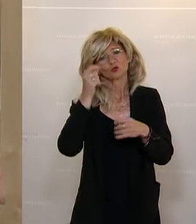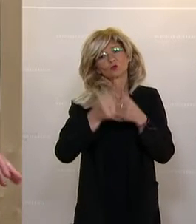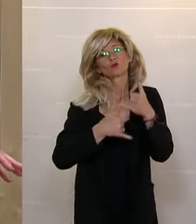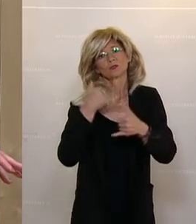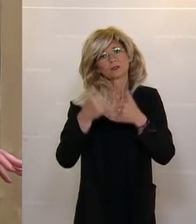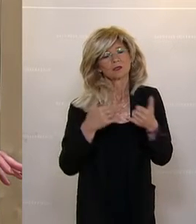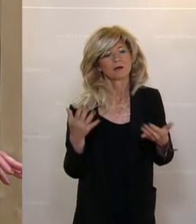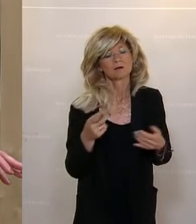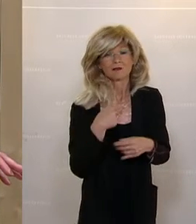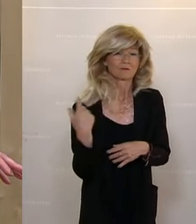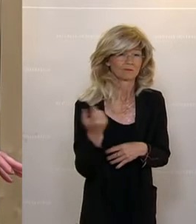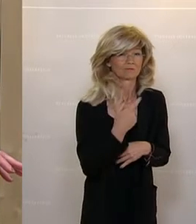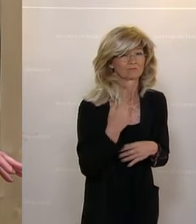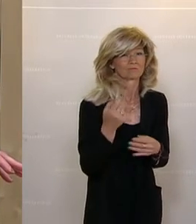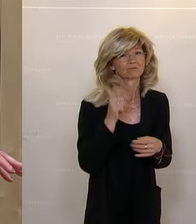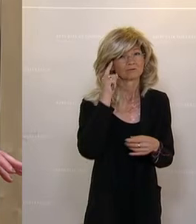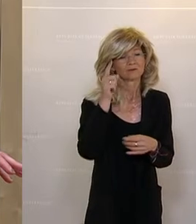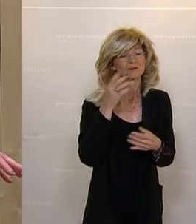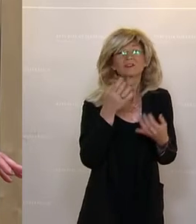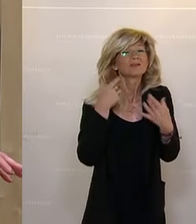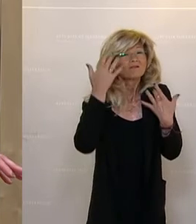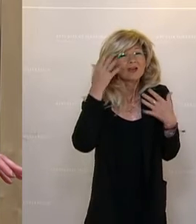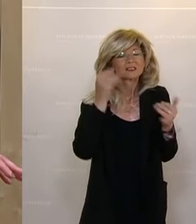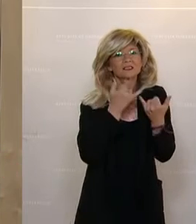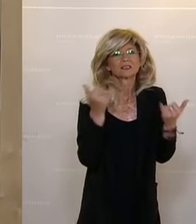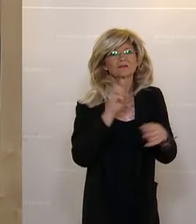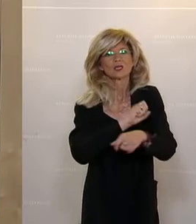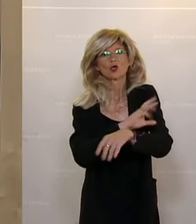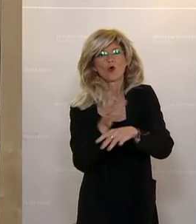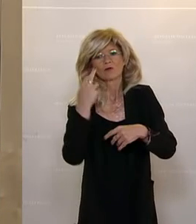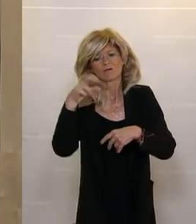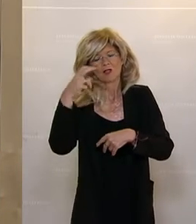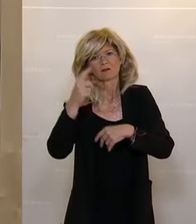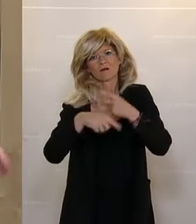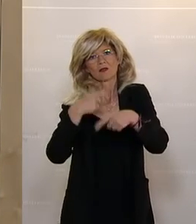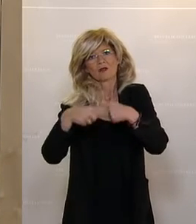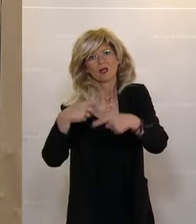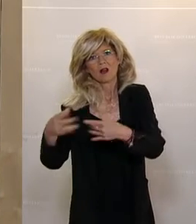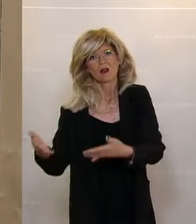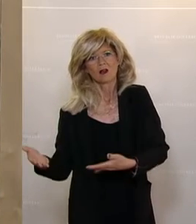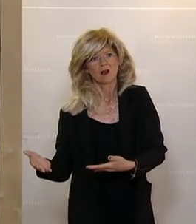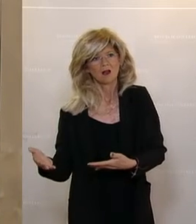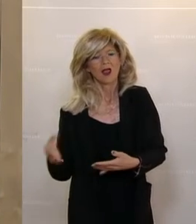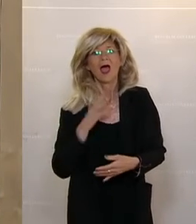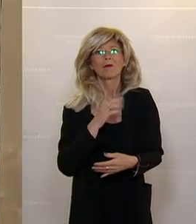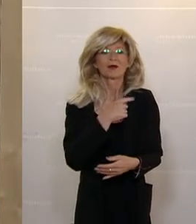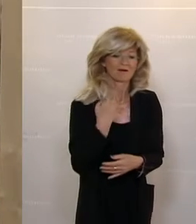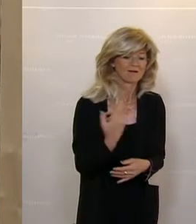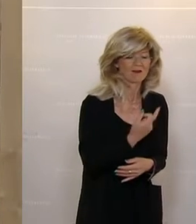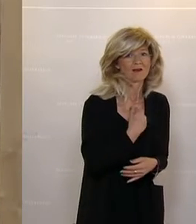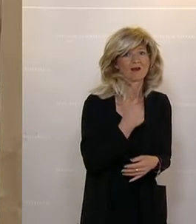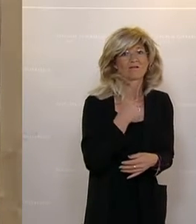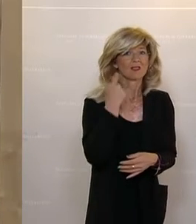ja, wir wissen alle nicht, wie die Covid-Situation sich weiterentwickelt, aber was wir, zumindest wir NEOS, wissen, ist, dass